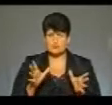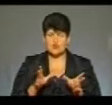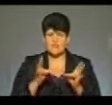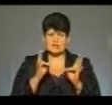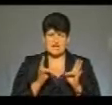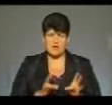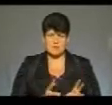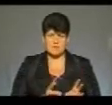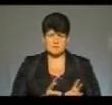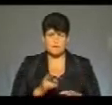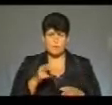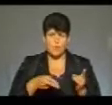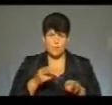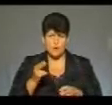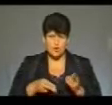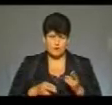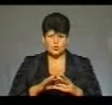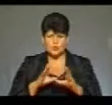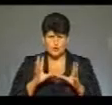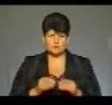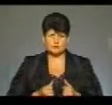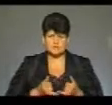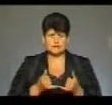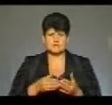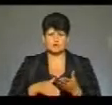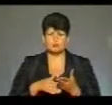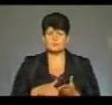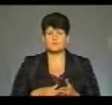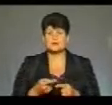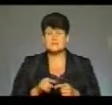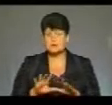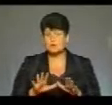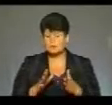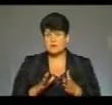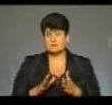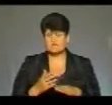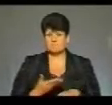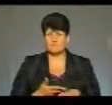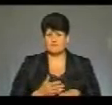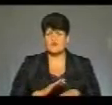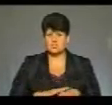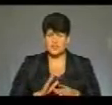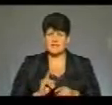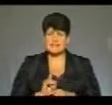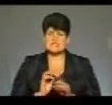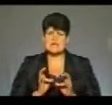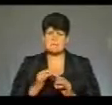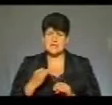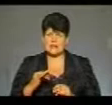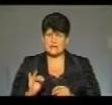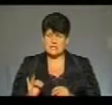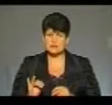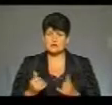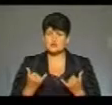травма, прооперований, комплексно надана допомога. На даний момент стан пацієнта важкий, але стабільний. На сьогоднішній